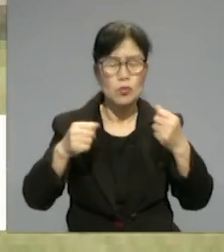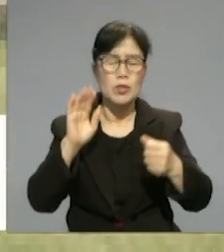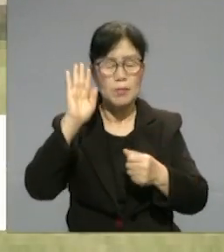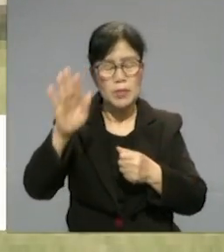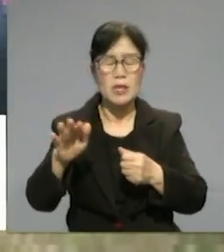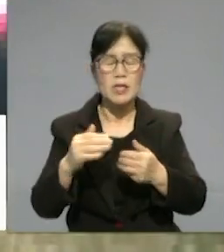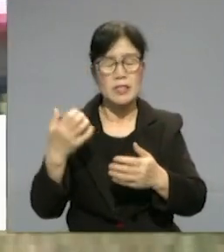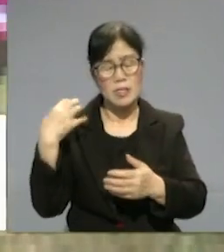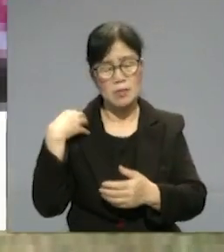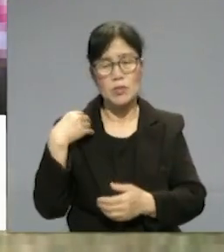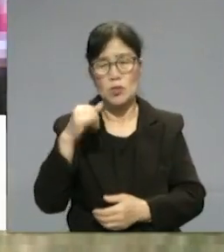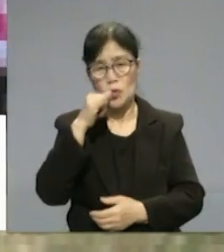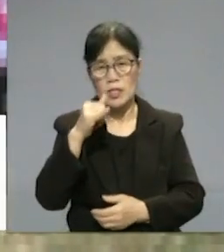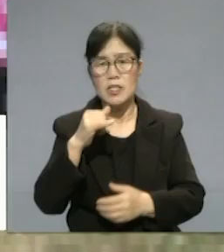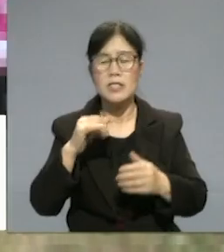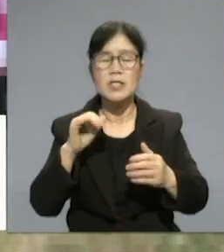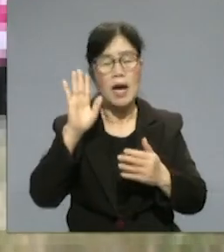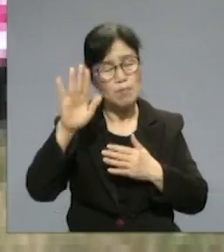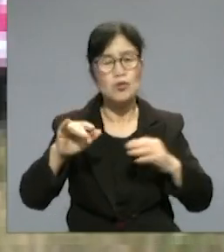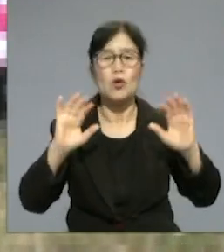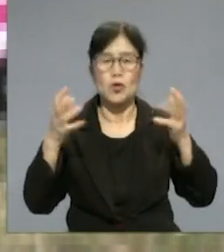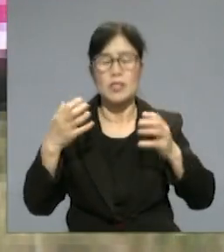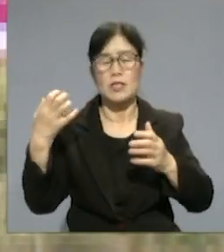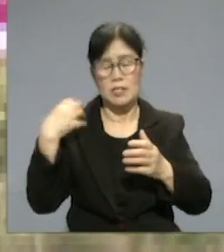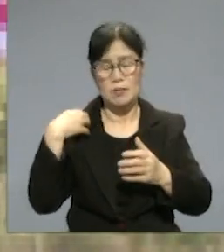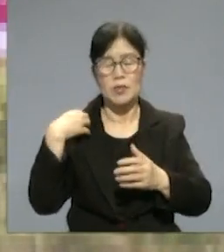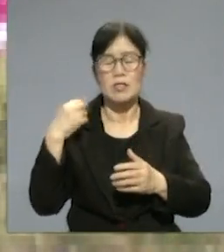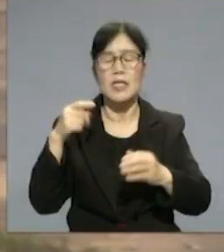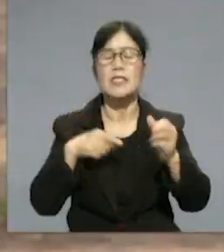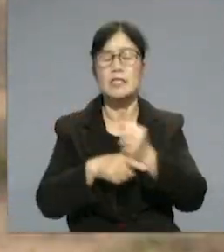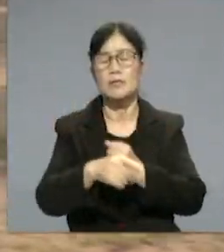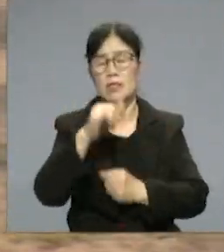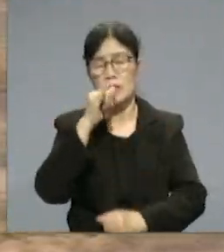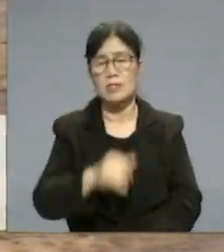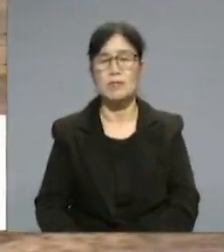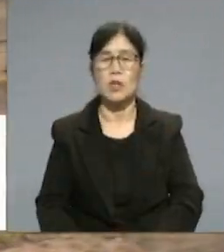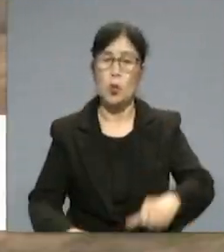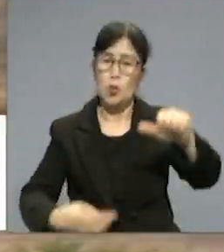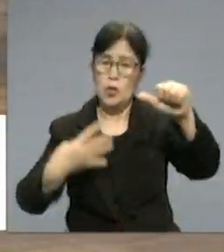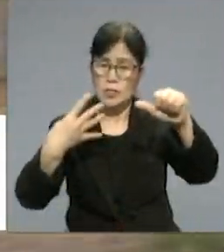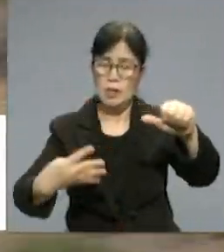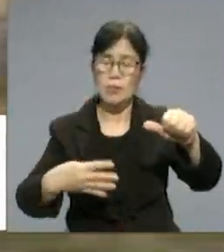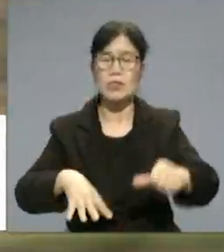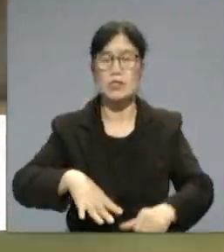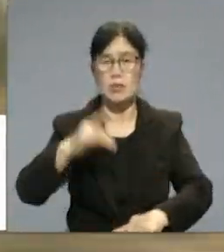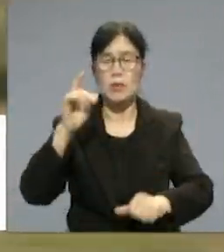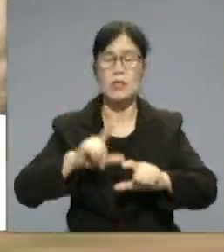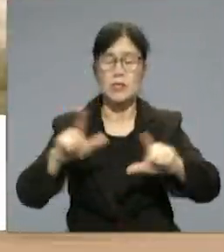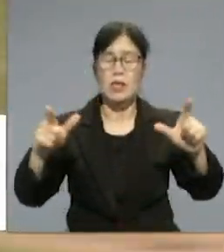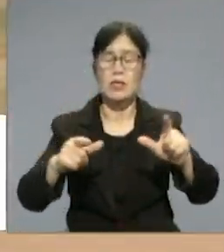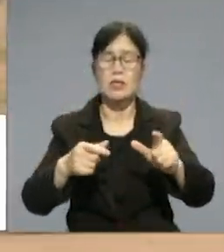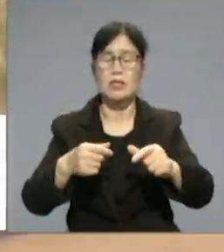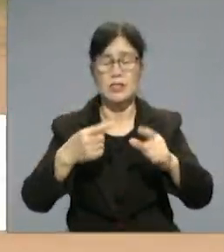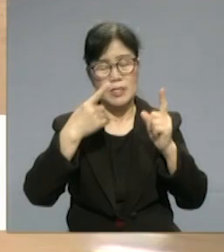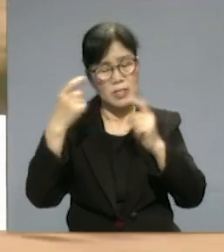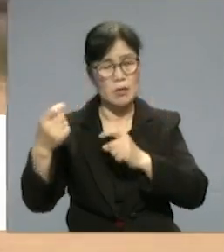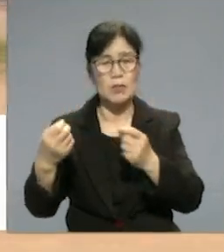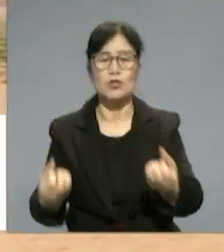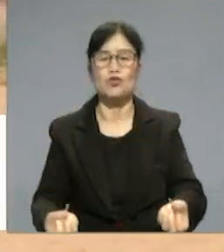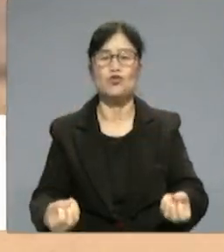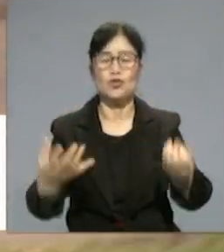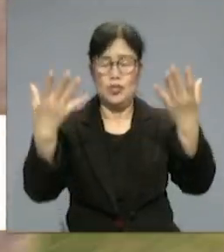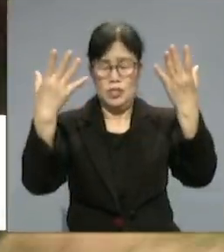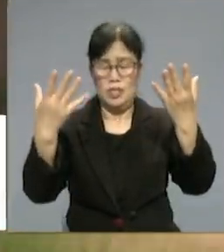이끌 주인공이 어린이란 의미를 담았습니다. 오는 4일엔 첫 반려동물의 날을 기념해 반려동물